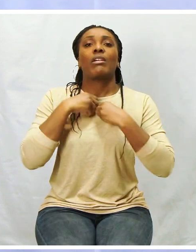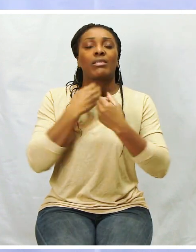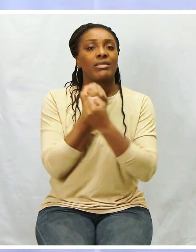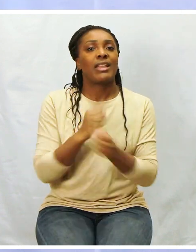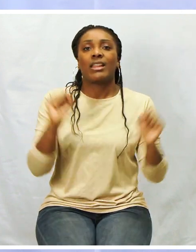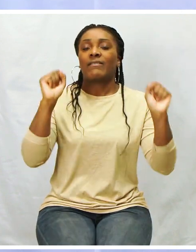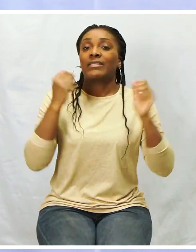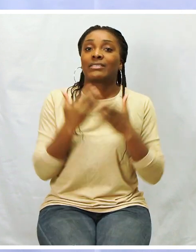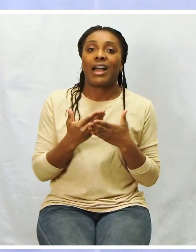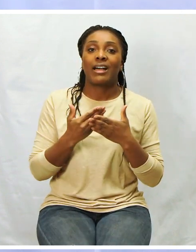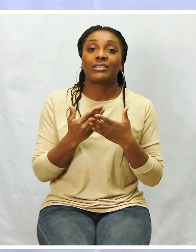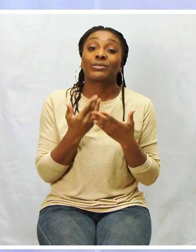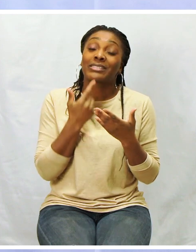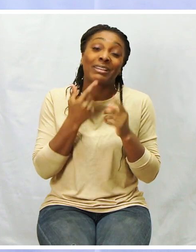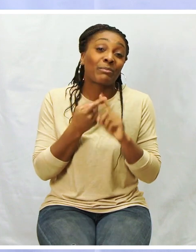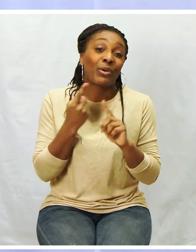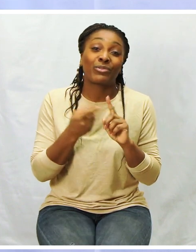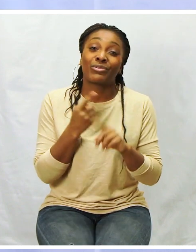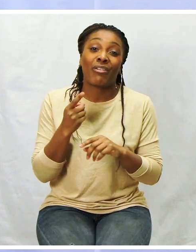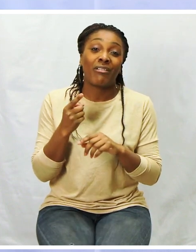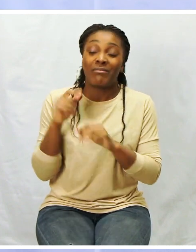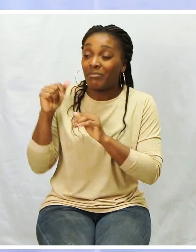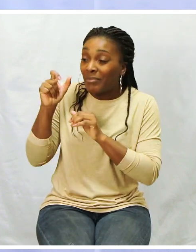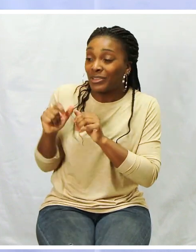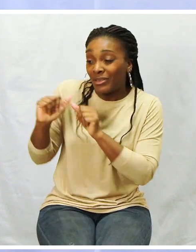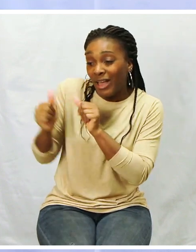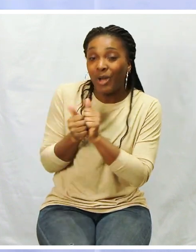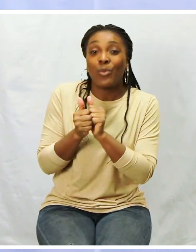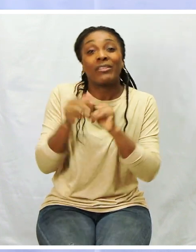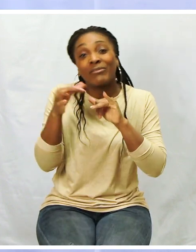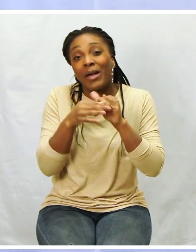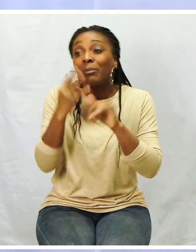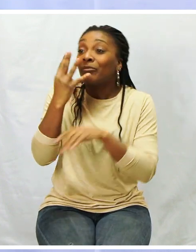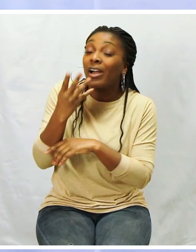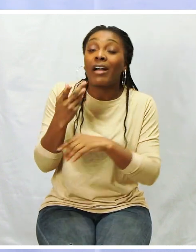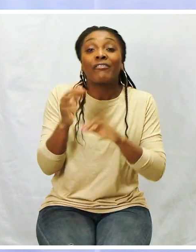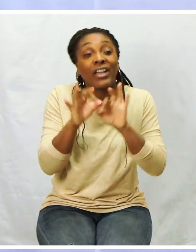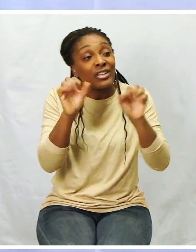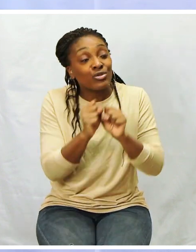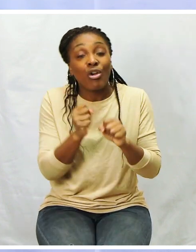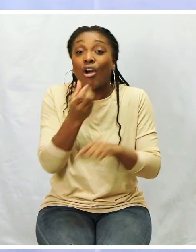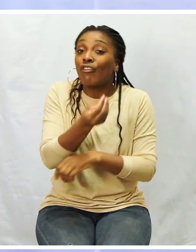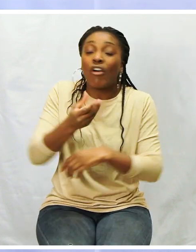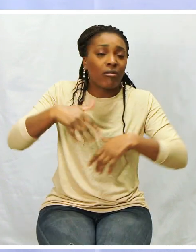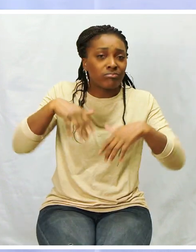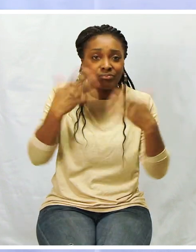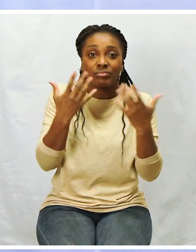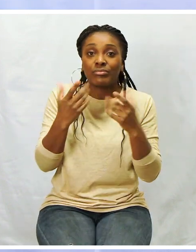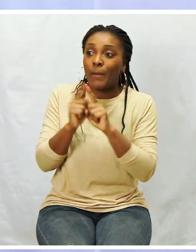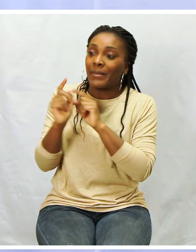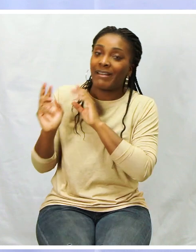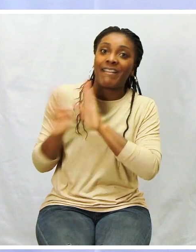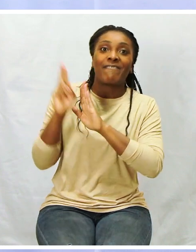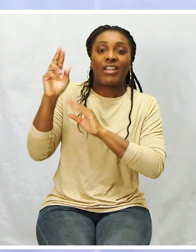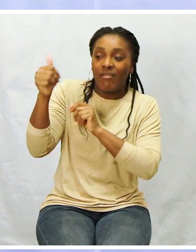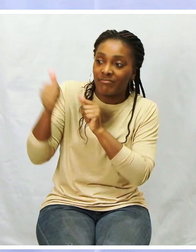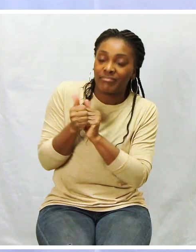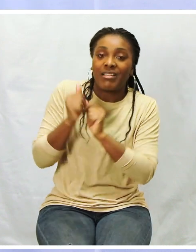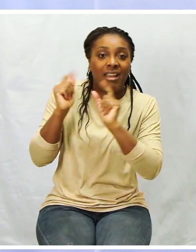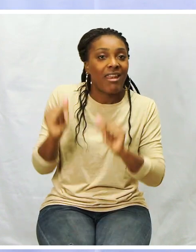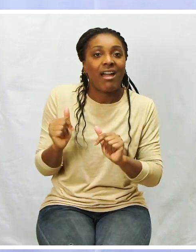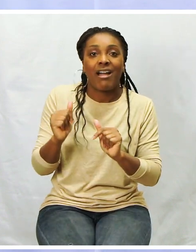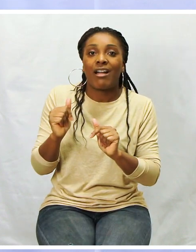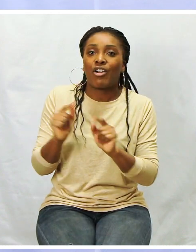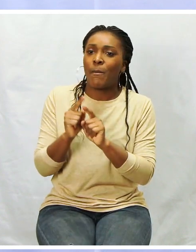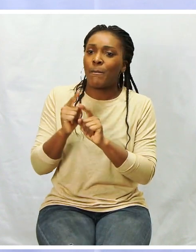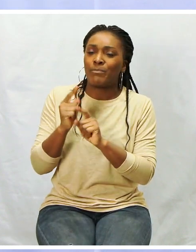d'avoir quelqu'un à nos côtés, conjointes, des enfants, des parents, etc., d'avoir des frères et sœurs dans l'église qui sont comme des référents et qui se tiennent à côté de nous comme